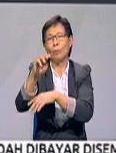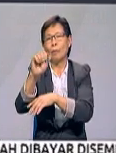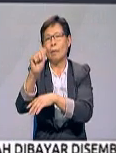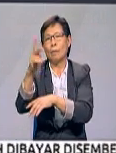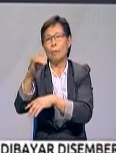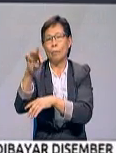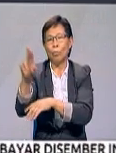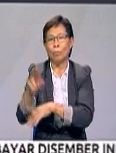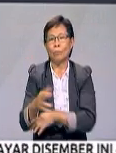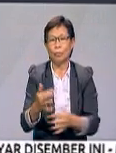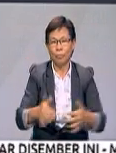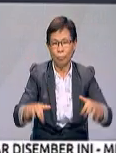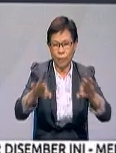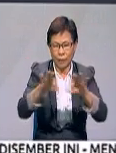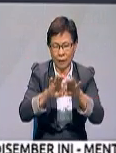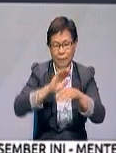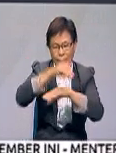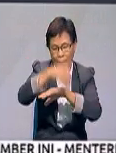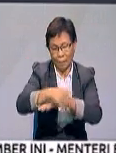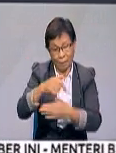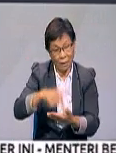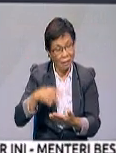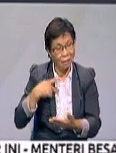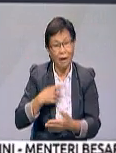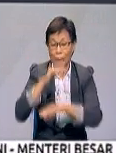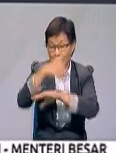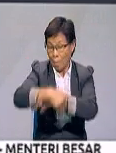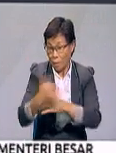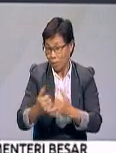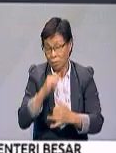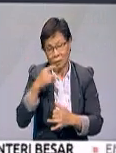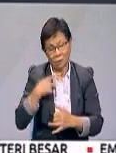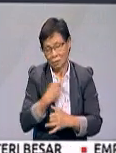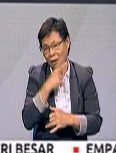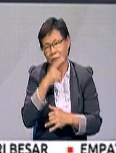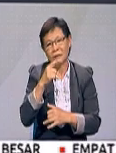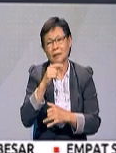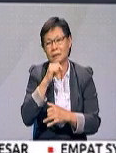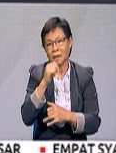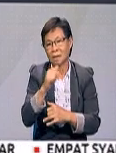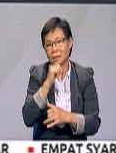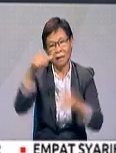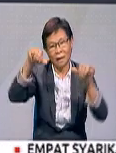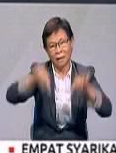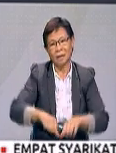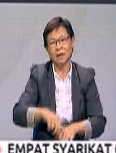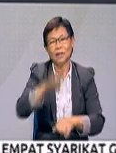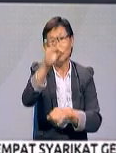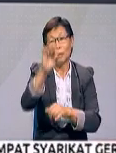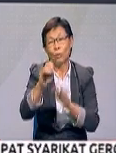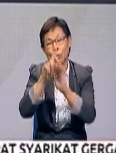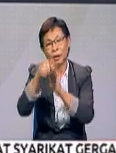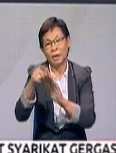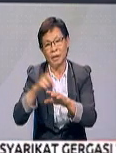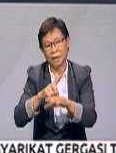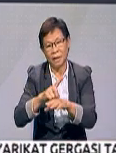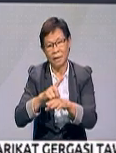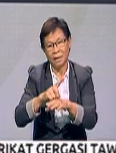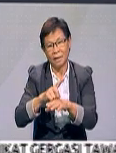Yang penting malam ini kita tidak kalah. So kita ada lagi 90 minit di Darul Makmur. Kita akan bagi yang lagi